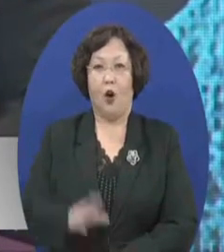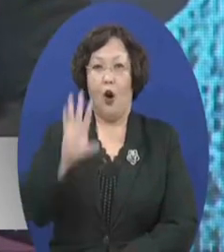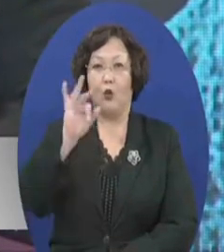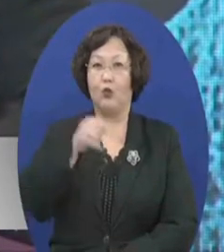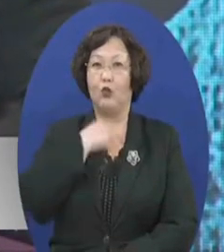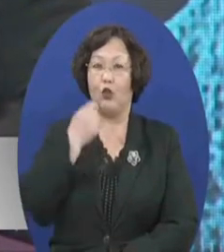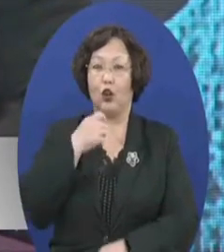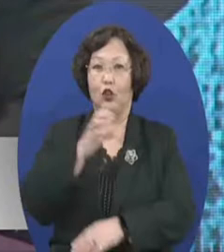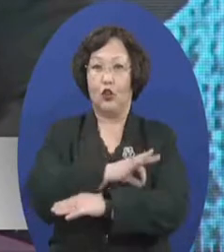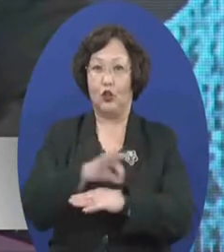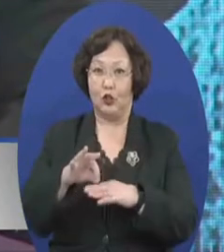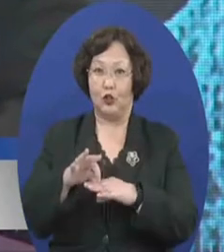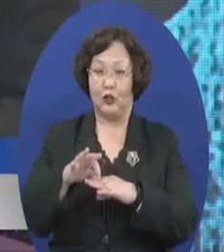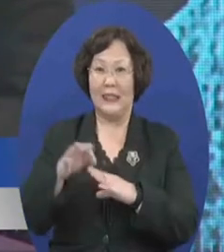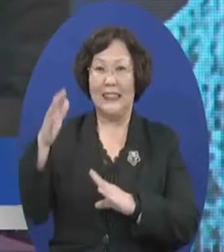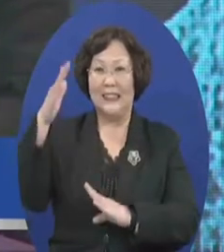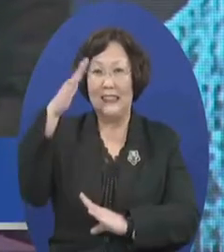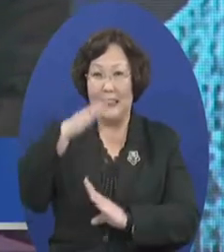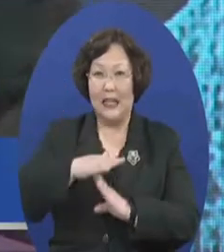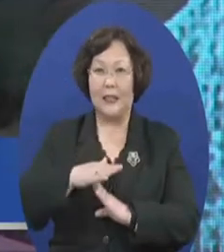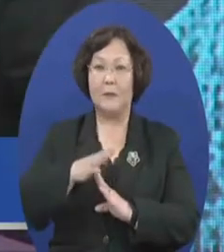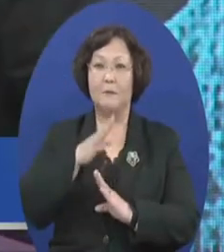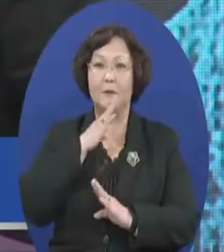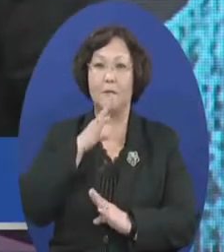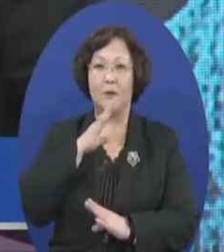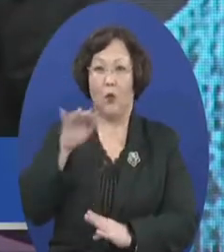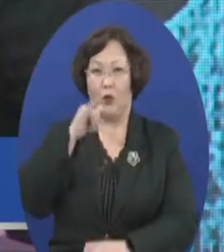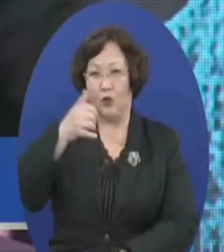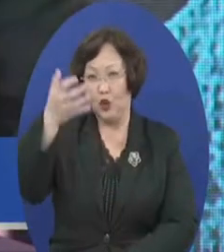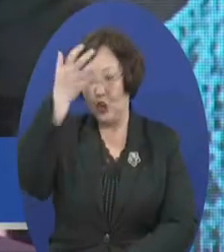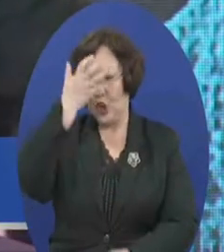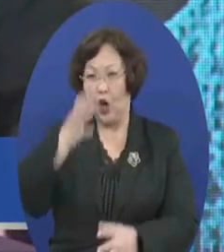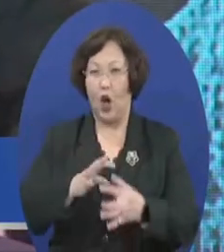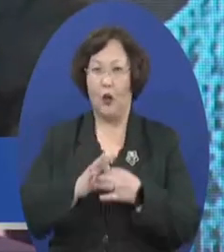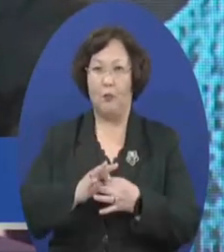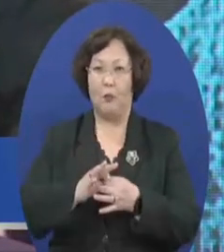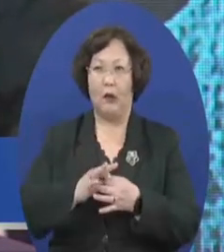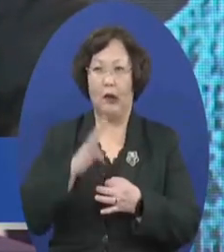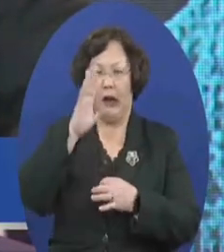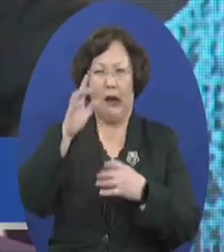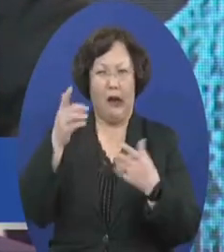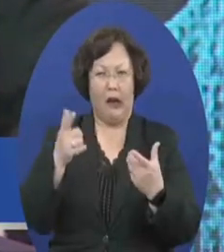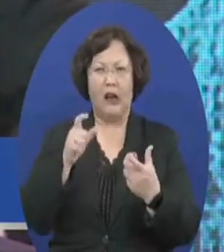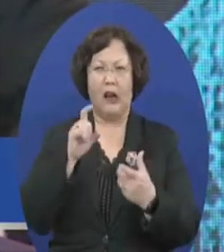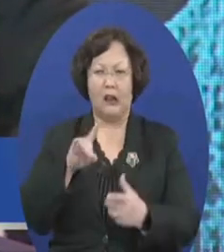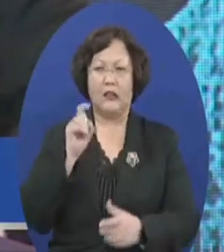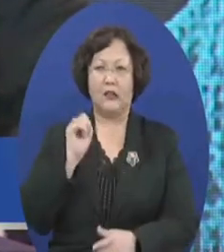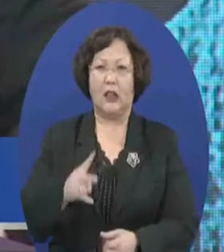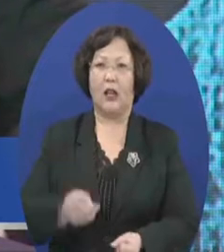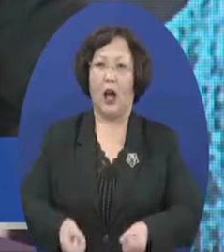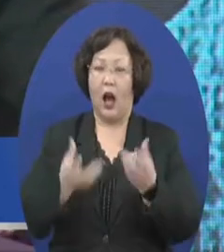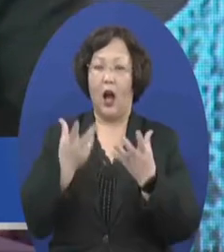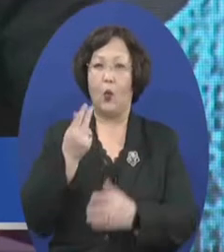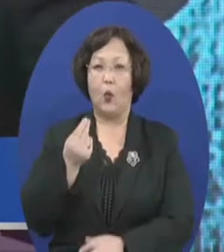Оюут толгой төсөл үндсэндээ зогсох хэмжээний улс төрийн эрсдэлд орсон нь бодит үнэн